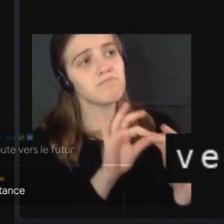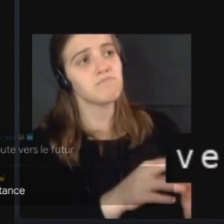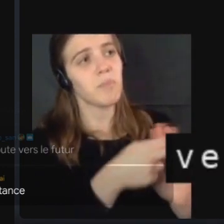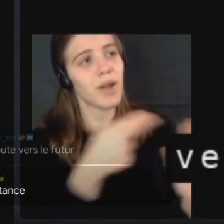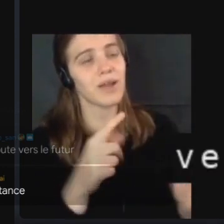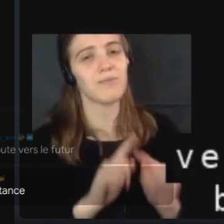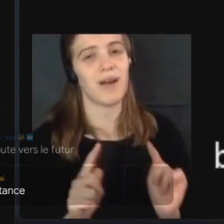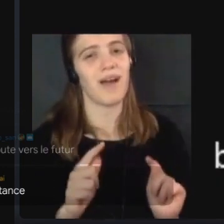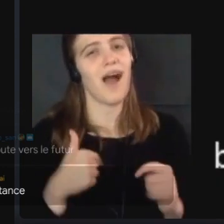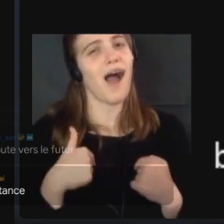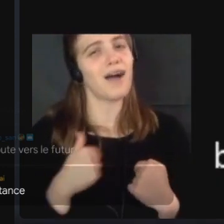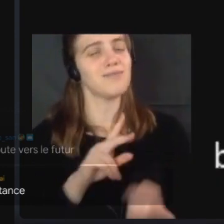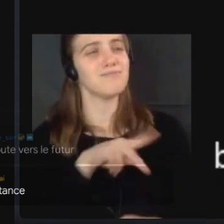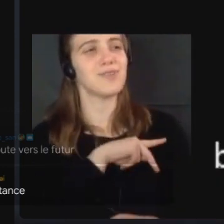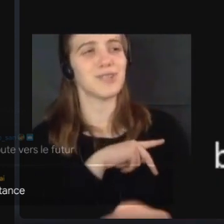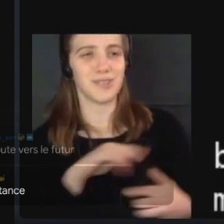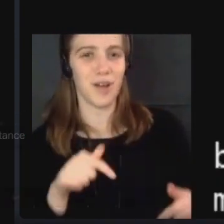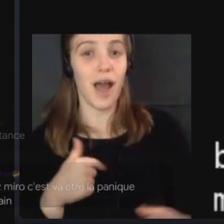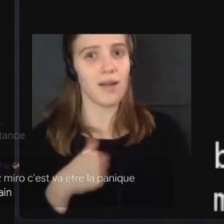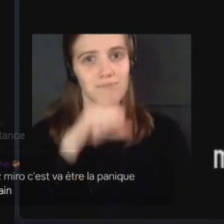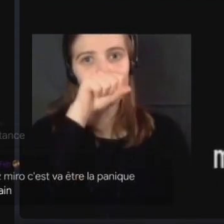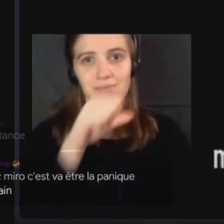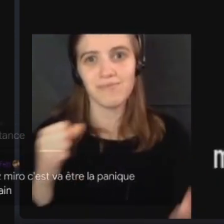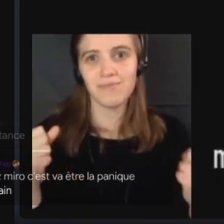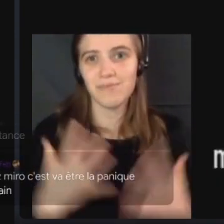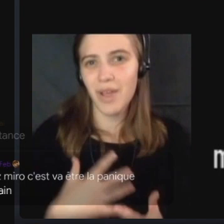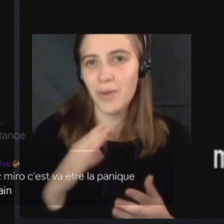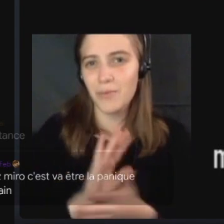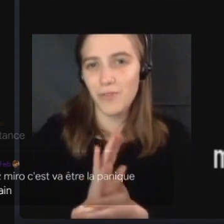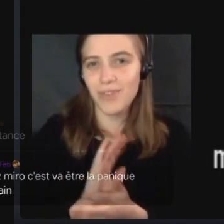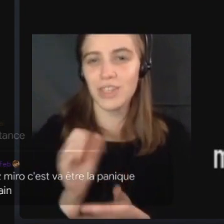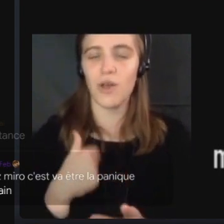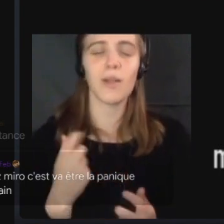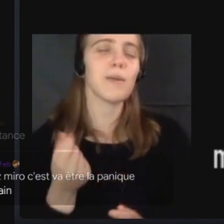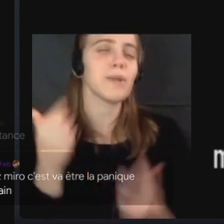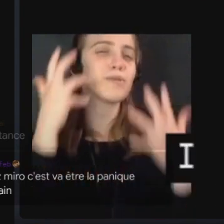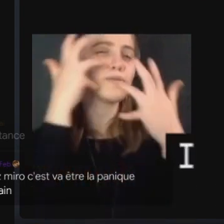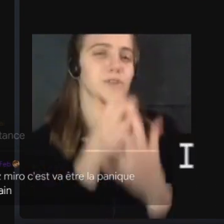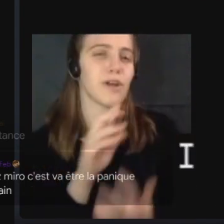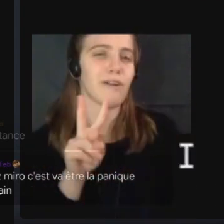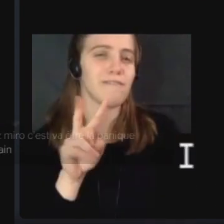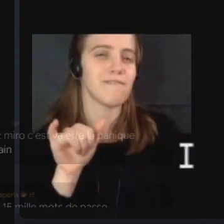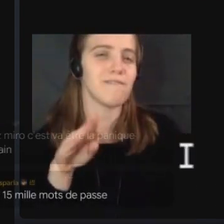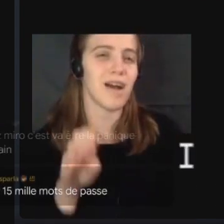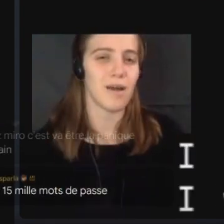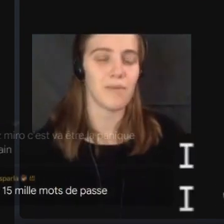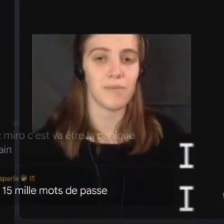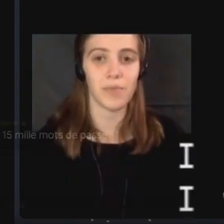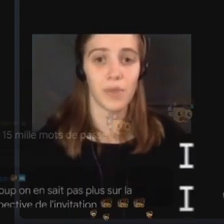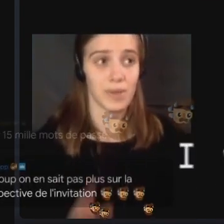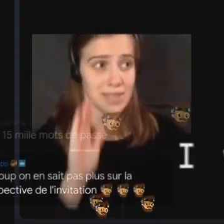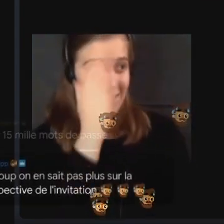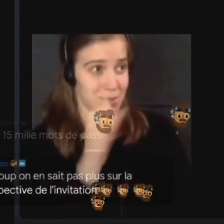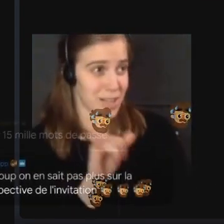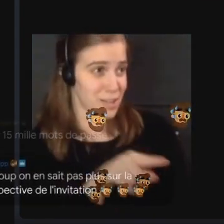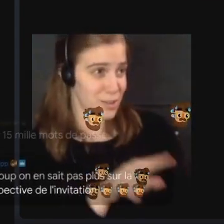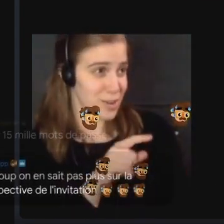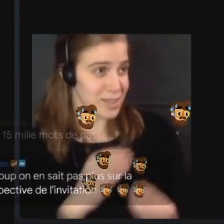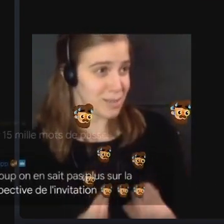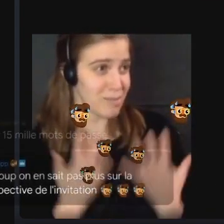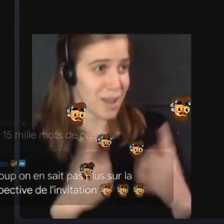que InVision avait faites, mais peut-être que InVision l'avait fait trop tôt. Trop tôt parce que c'était trop en avance sur la maturité des